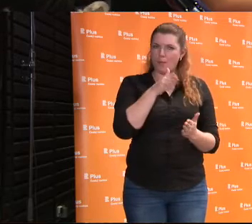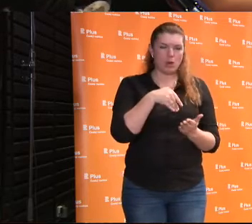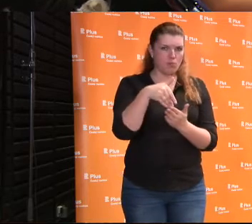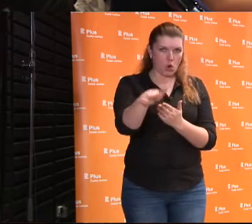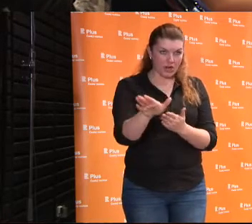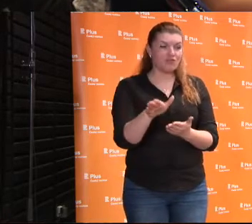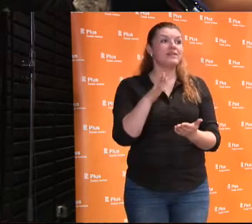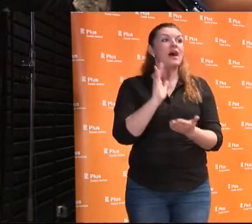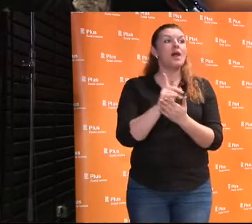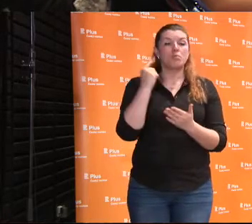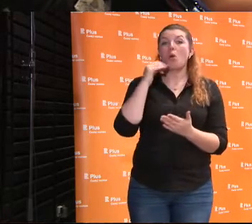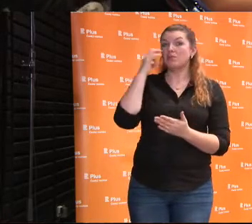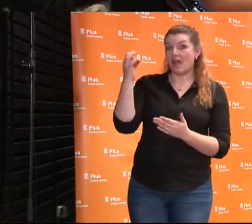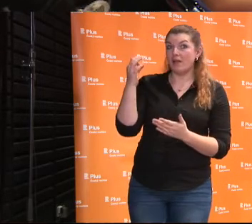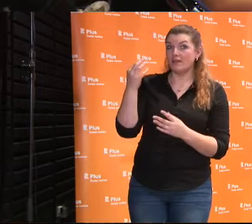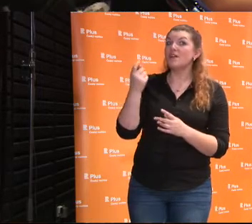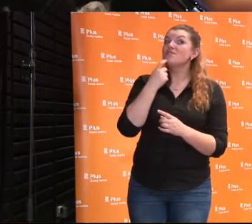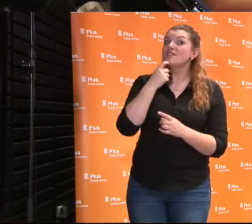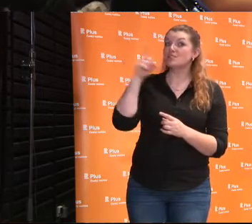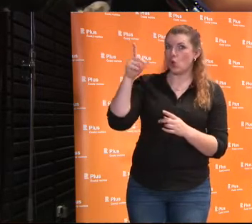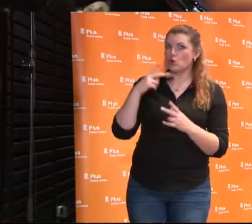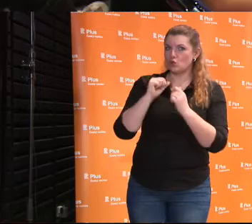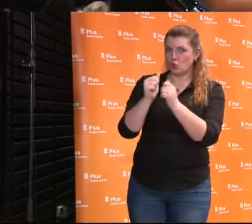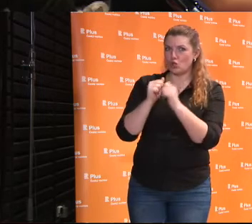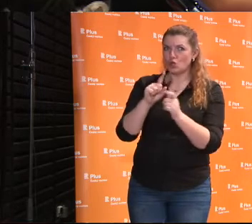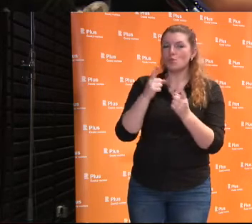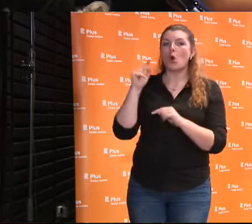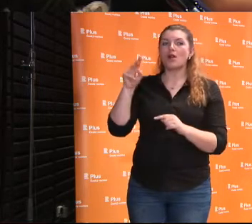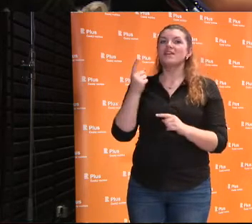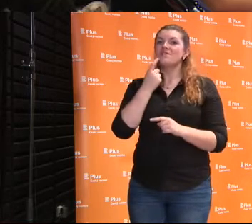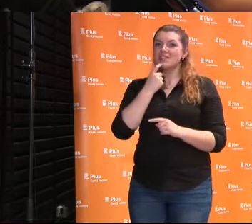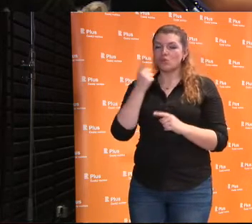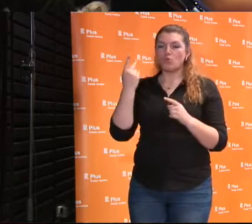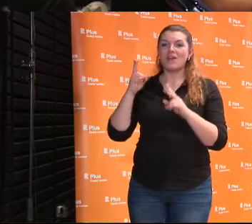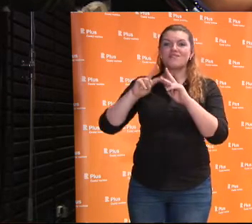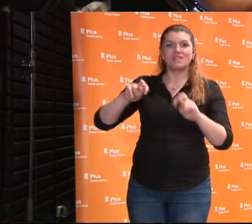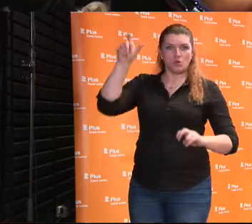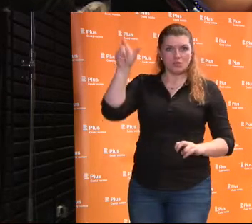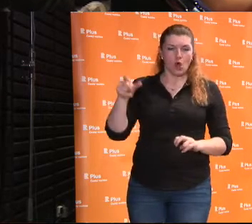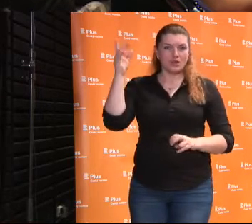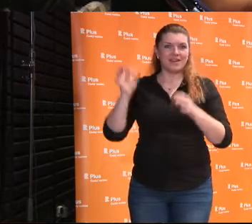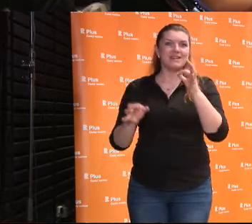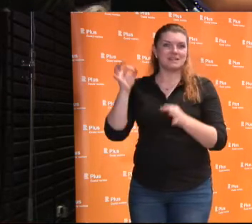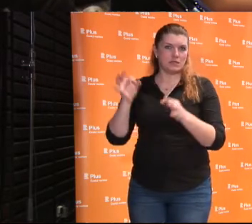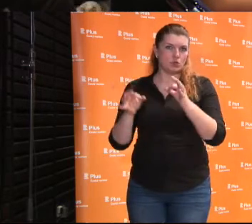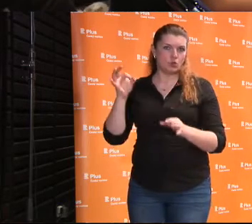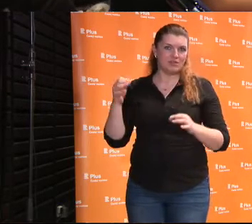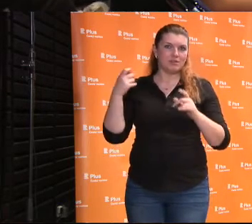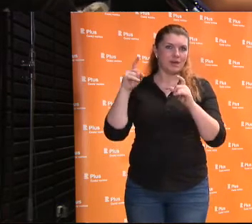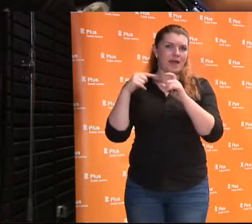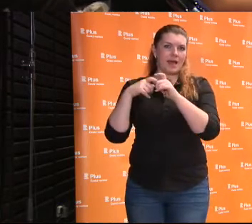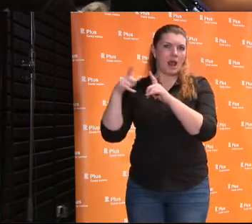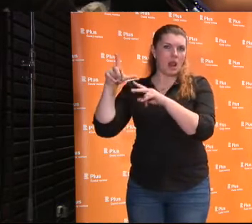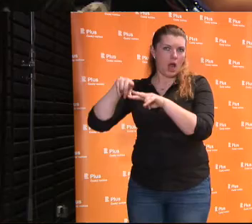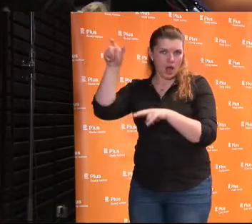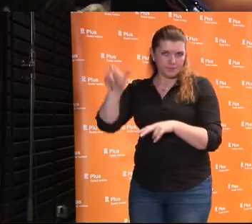na finskou zkušenost zeptali přímo do Finska. Pohled z Finska nám teď zprostředkuje výzkumnice tamního institutu Kela, který celý ten program